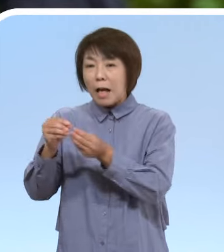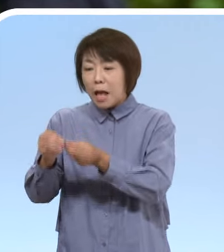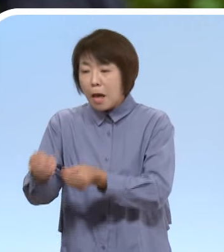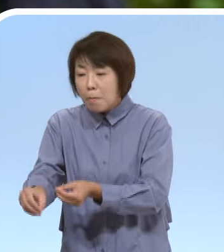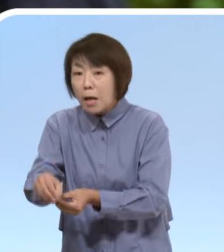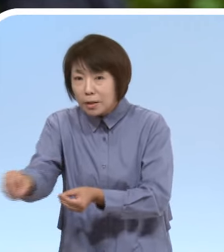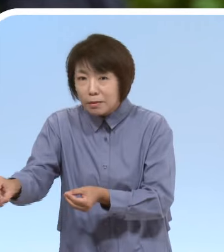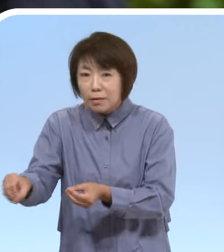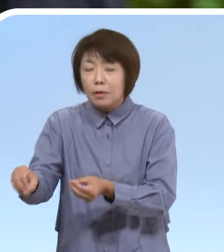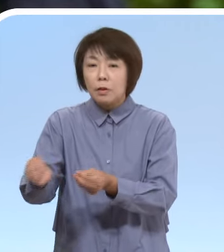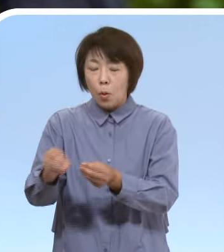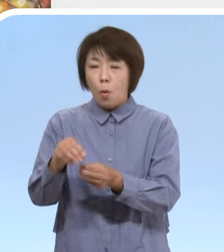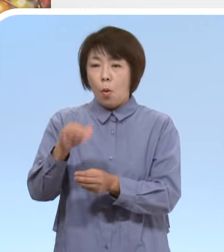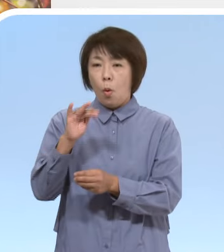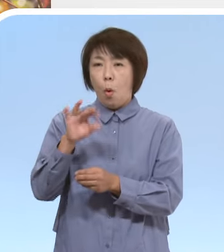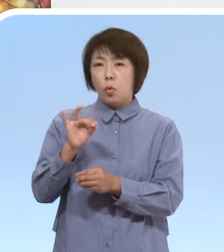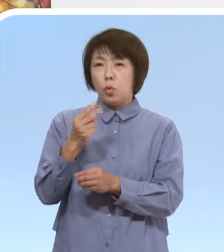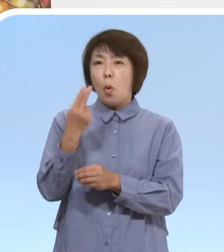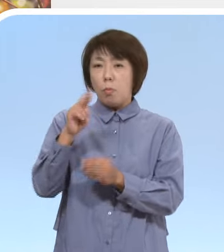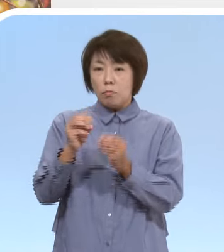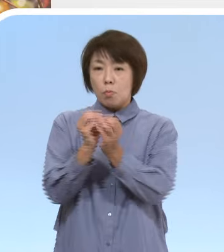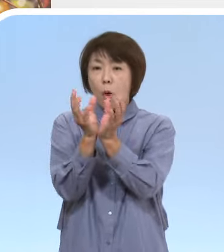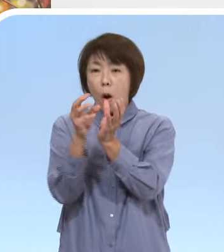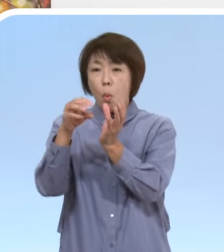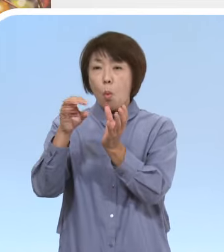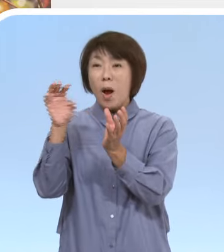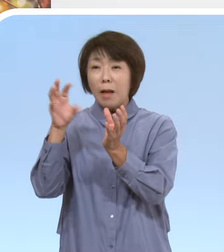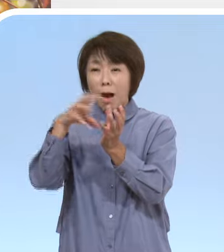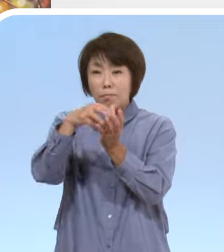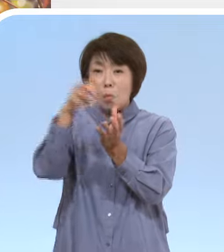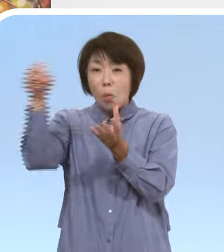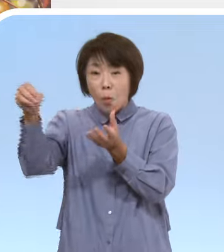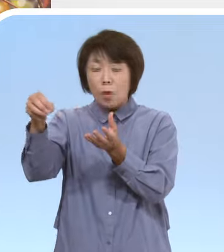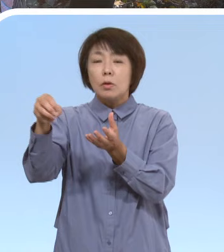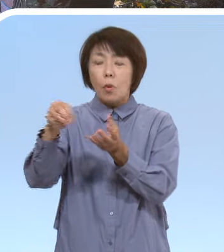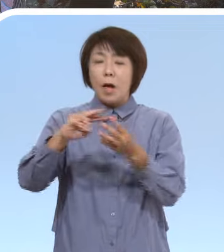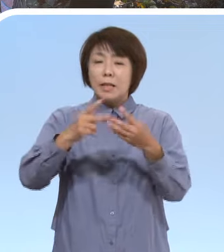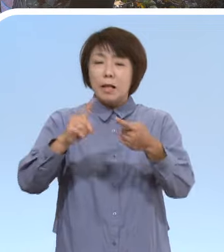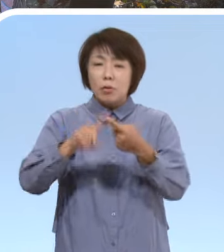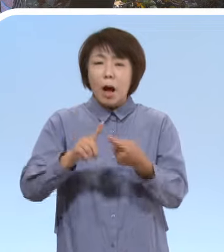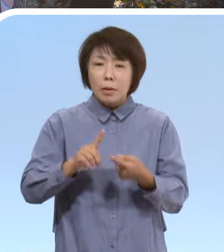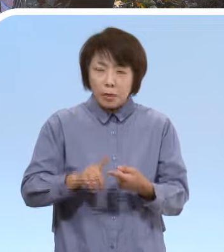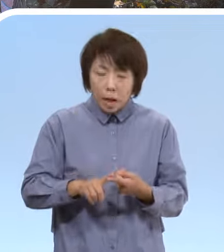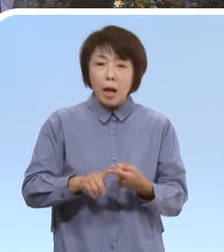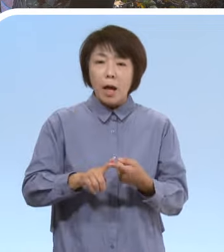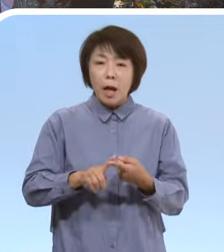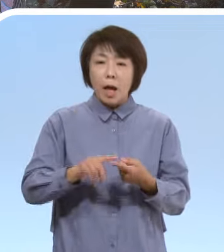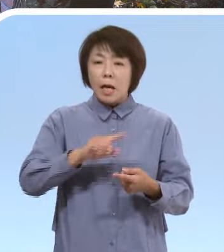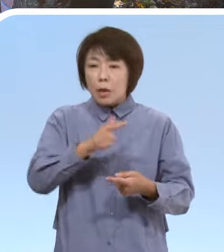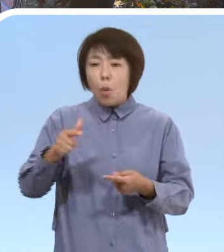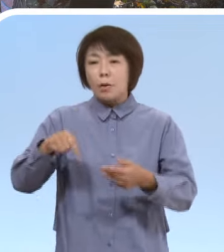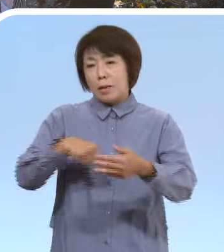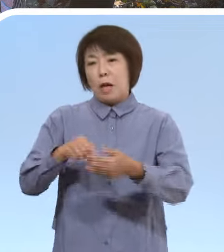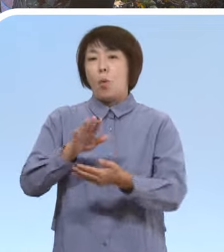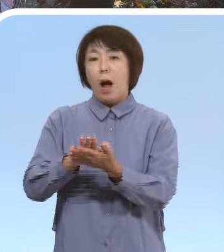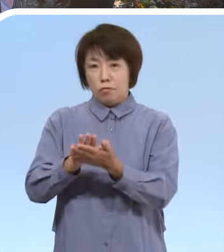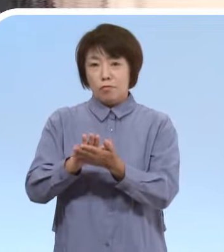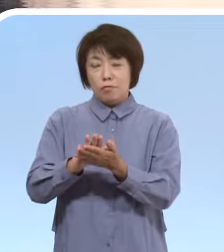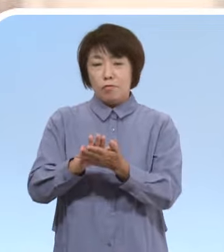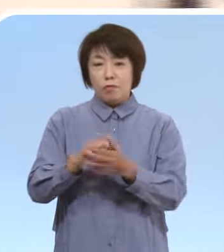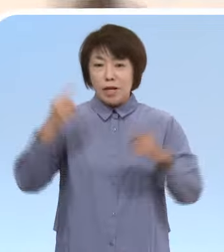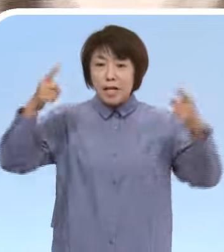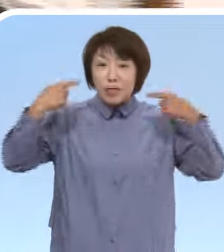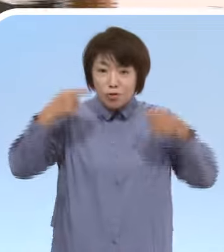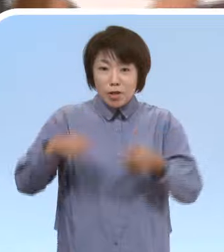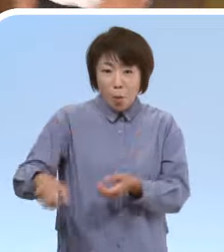の種まきとか、コットンのパッと開いた綿を取るとか、季節に応じて、はい、あのいろんなオプションがあります。